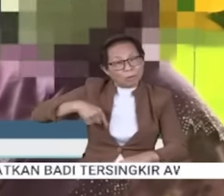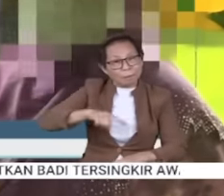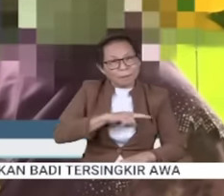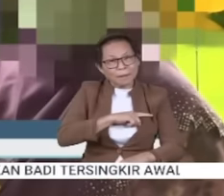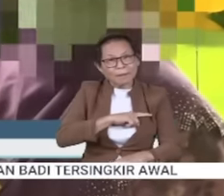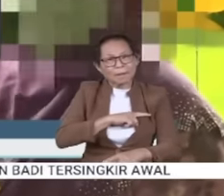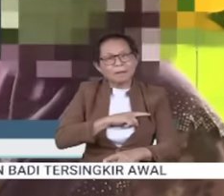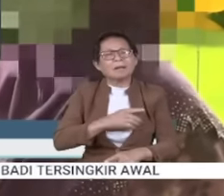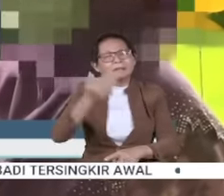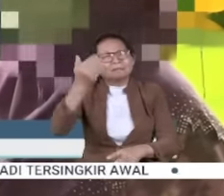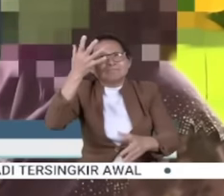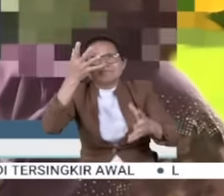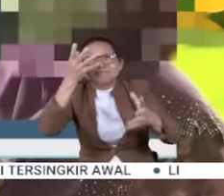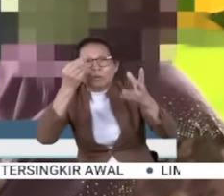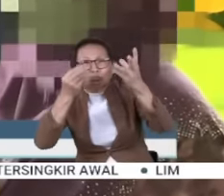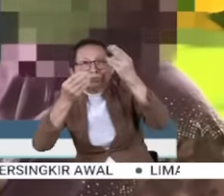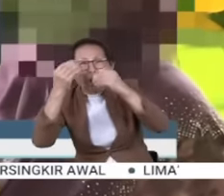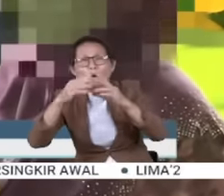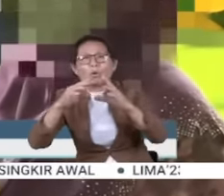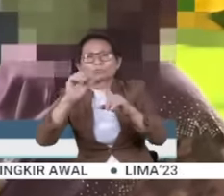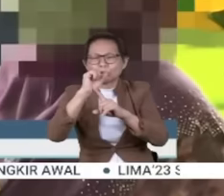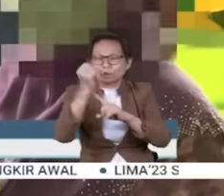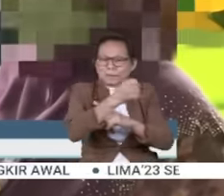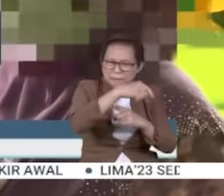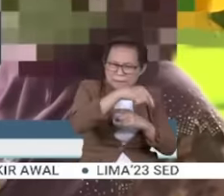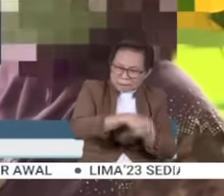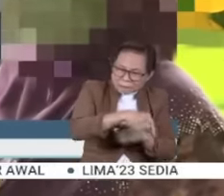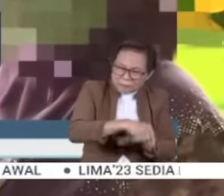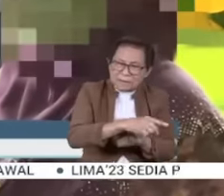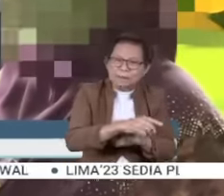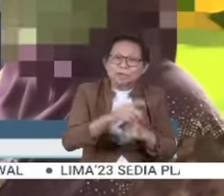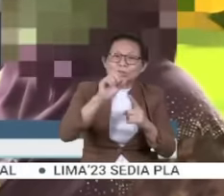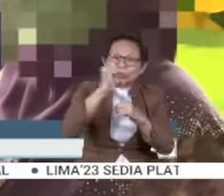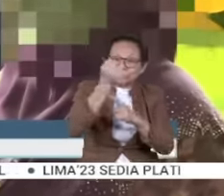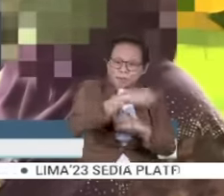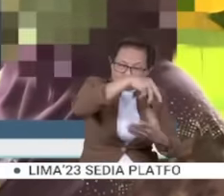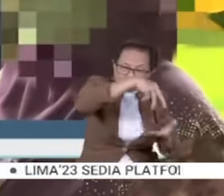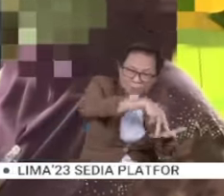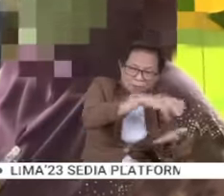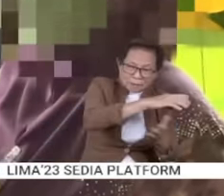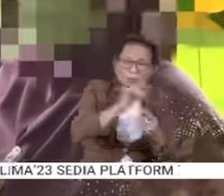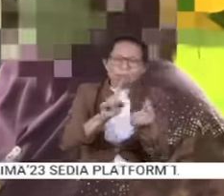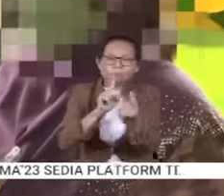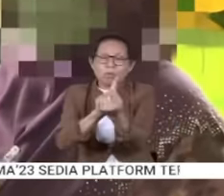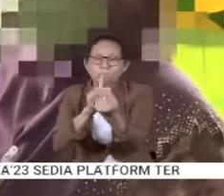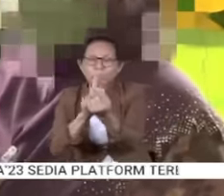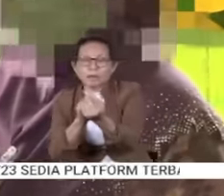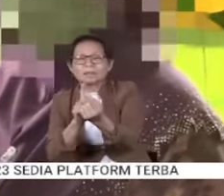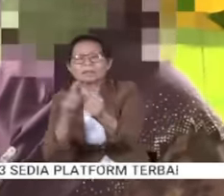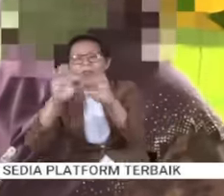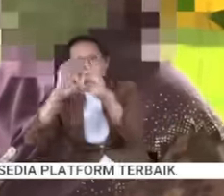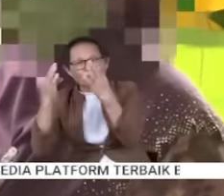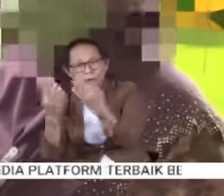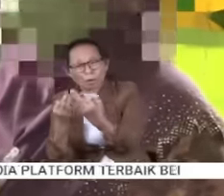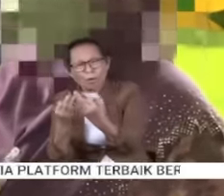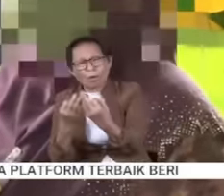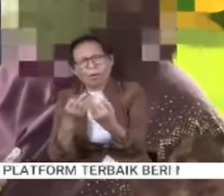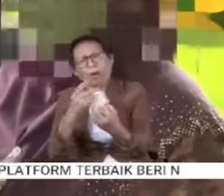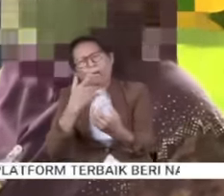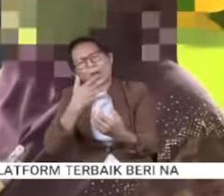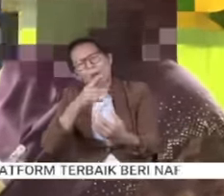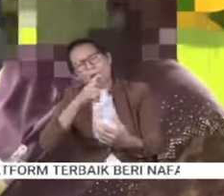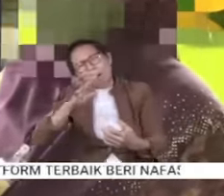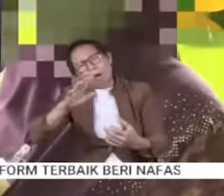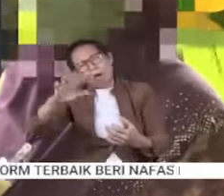mengetahui macam mana suasana di sini dan juga baru semua keadaan dengan ahli keluarga yang telah lama